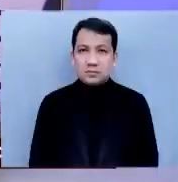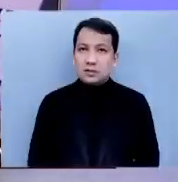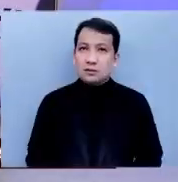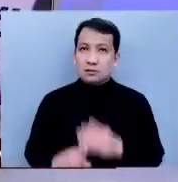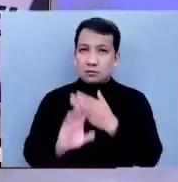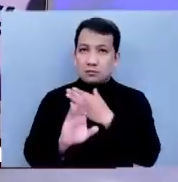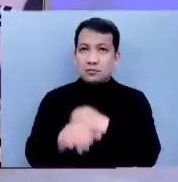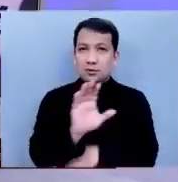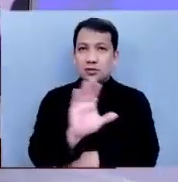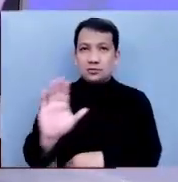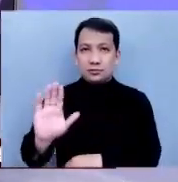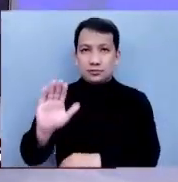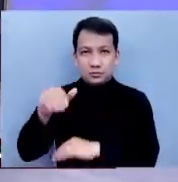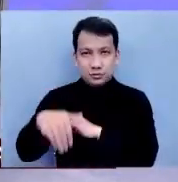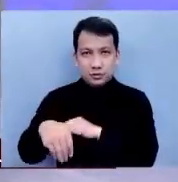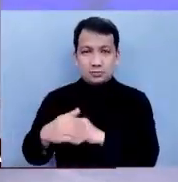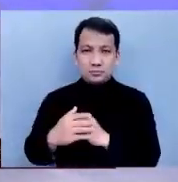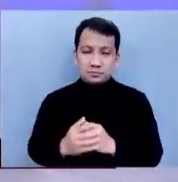Magbabalik ang Frontline Tonight.